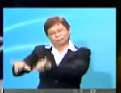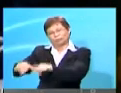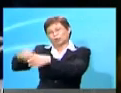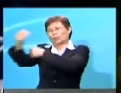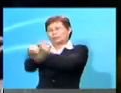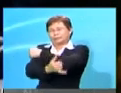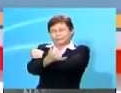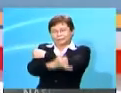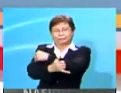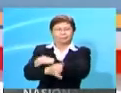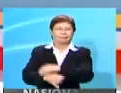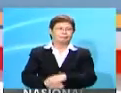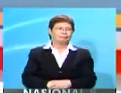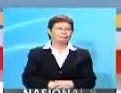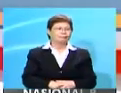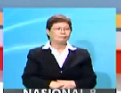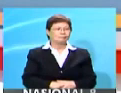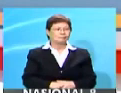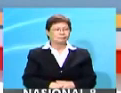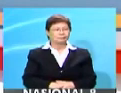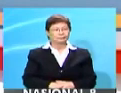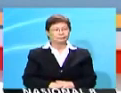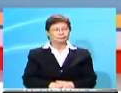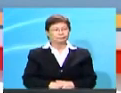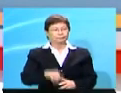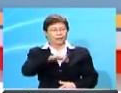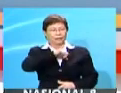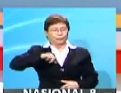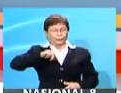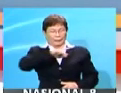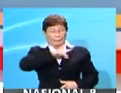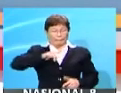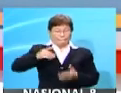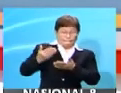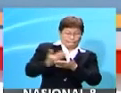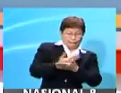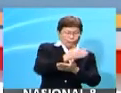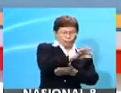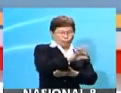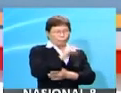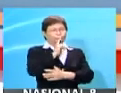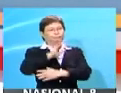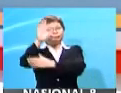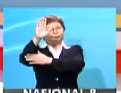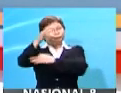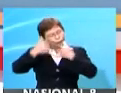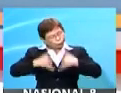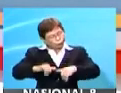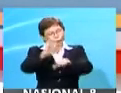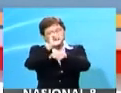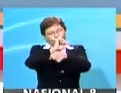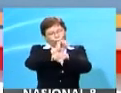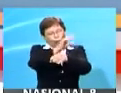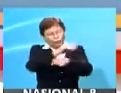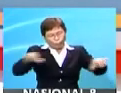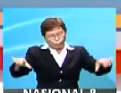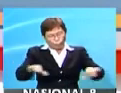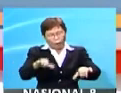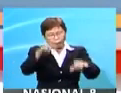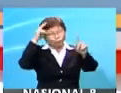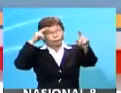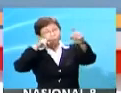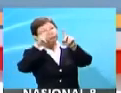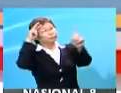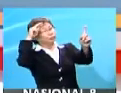di luar negara sementara itu anggota kabinet yang baru dilantik berikrar terus bekerja dan melaksanakan visi